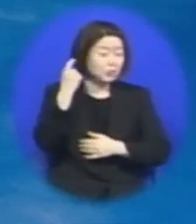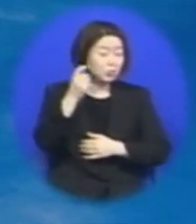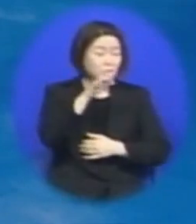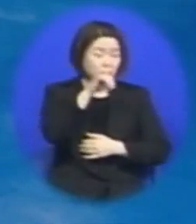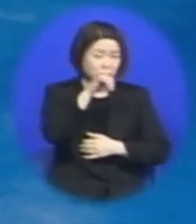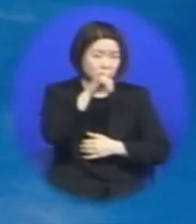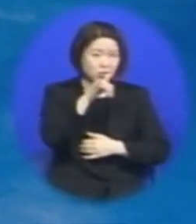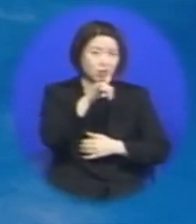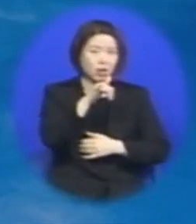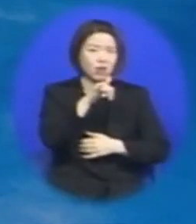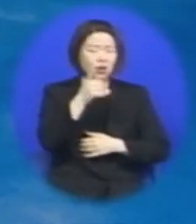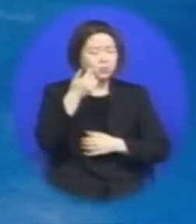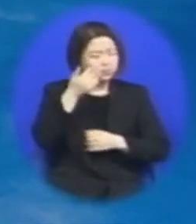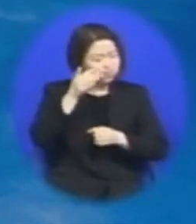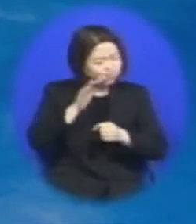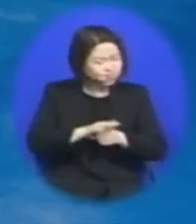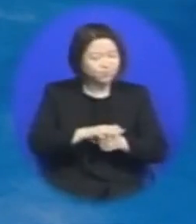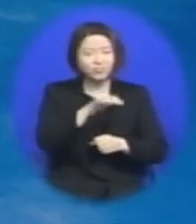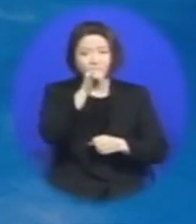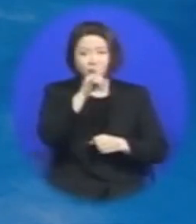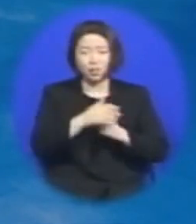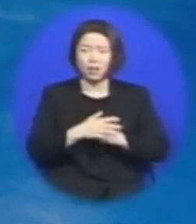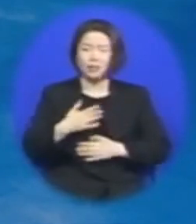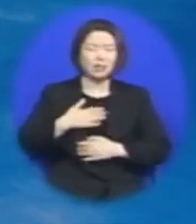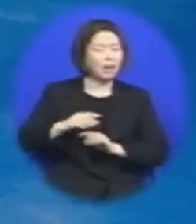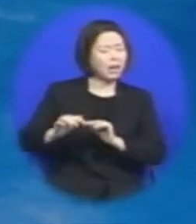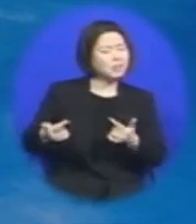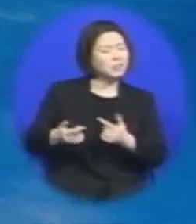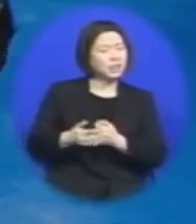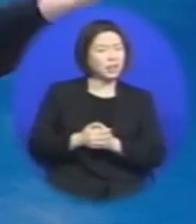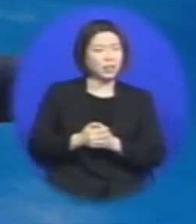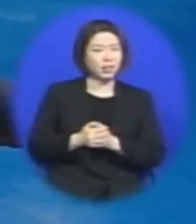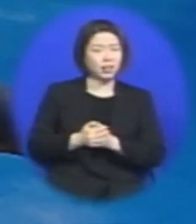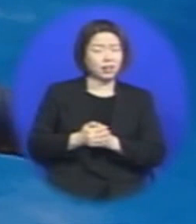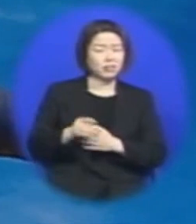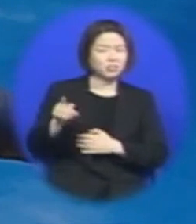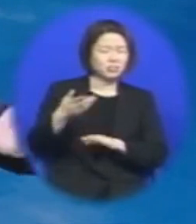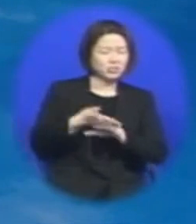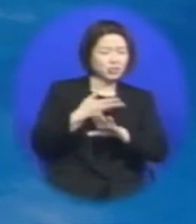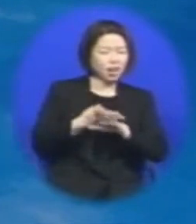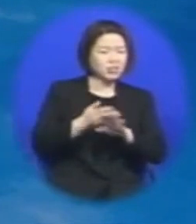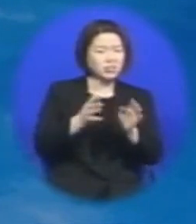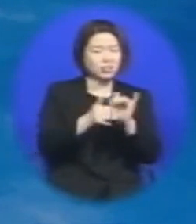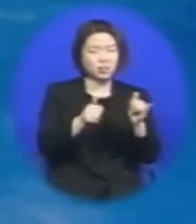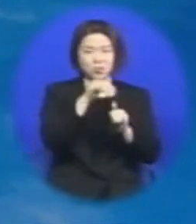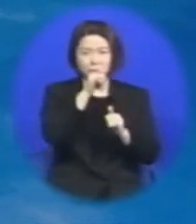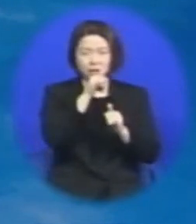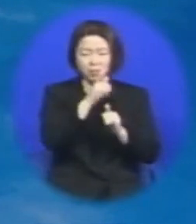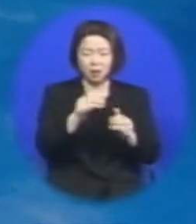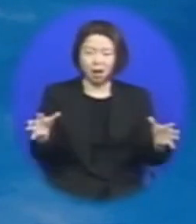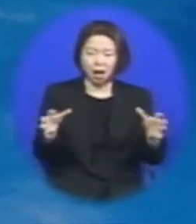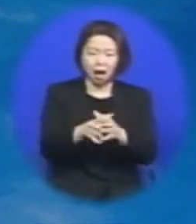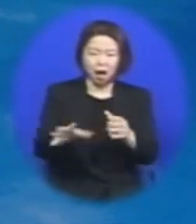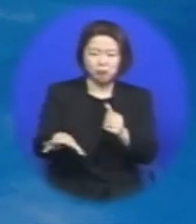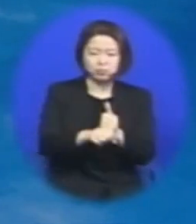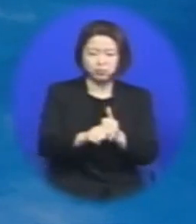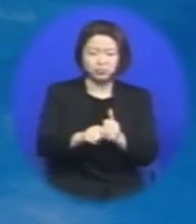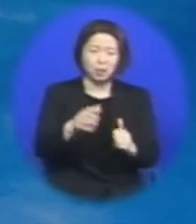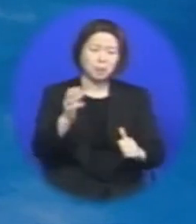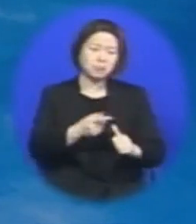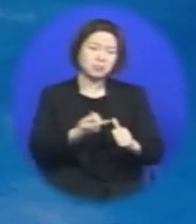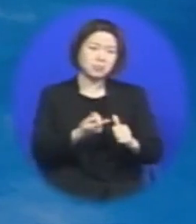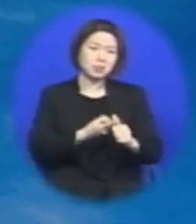아 억울한 거예요 난 안 그런데 그런 사람이 있으니까 나도 도매금으로 같이 비난을